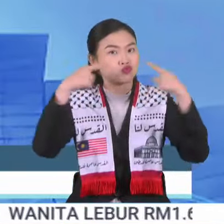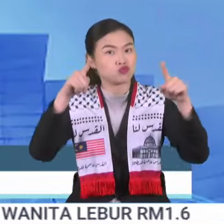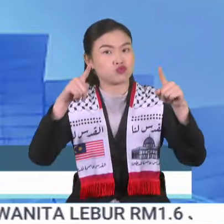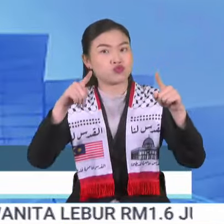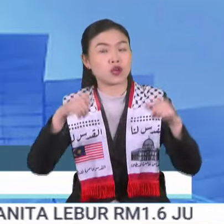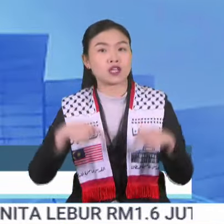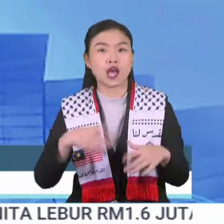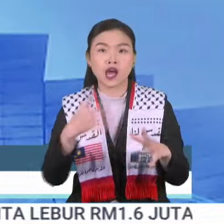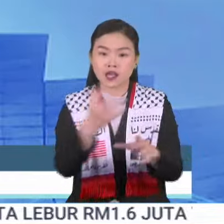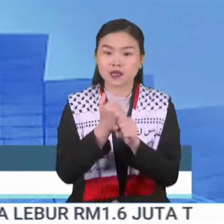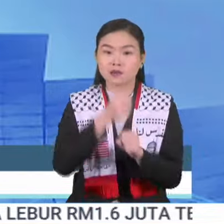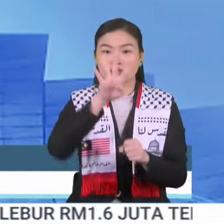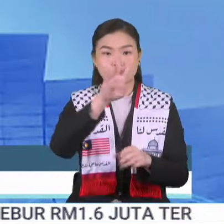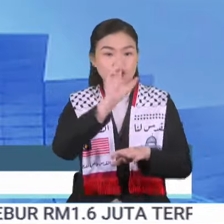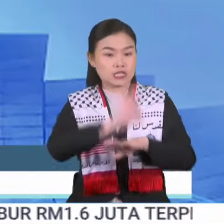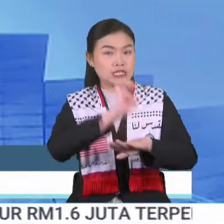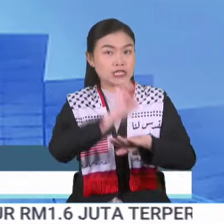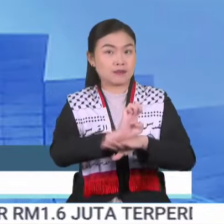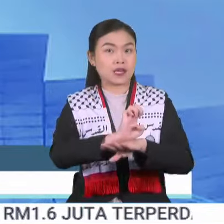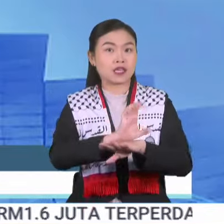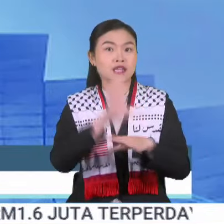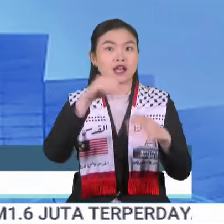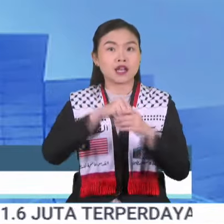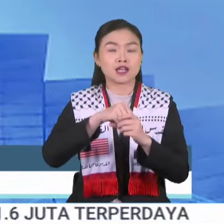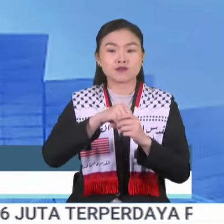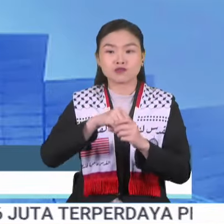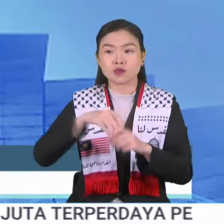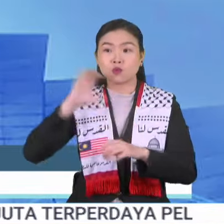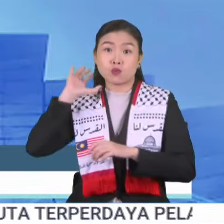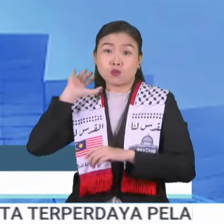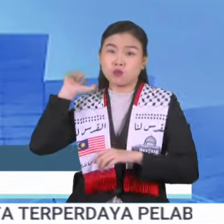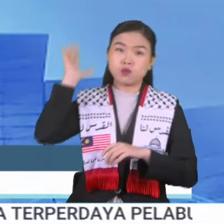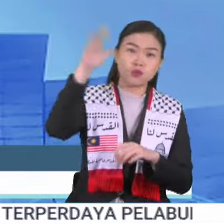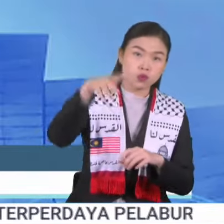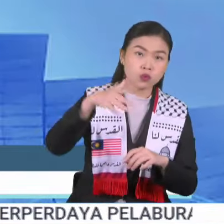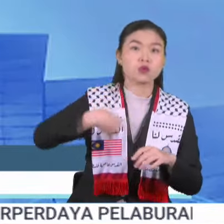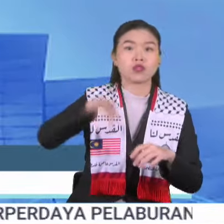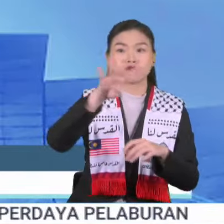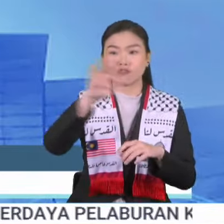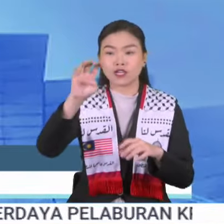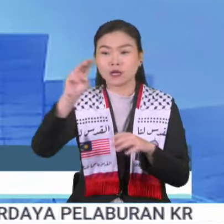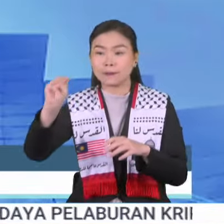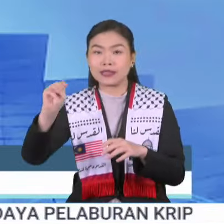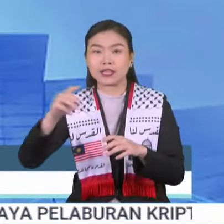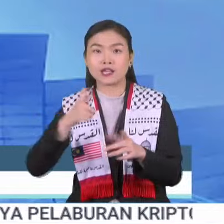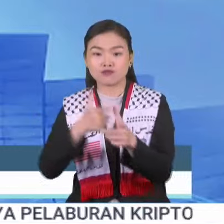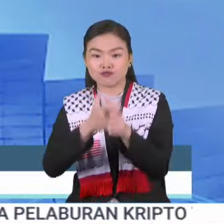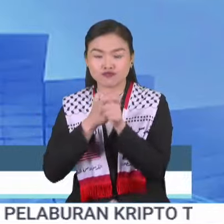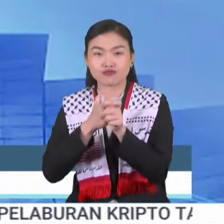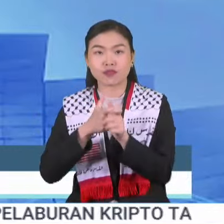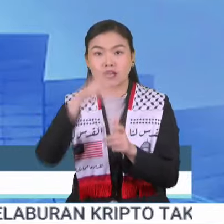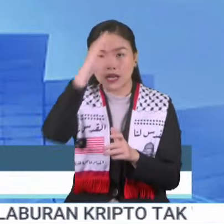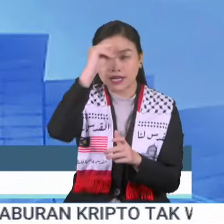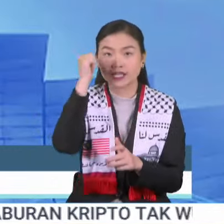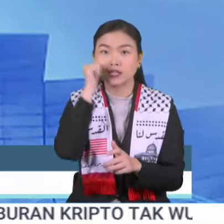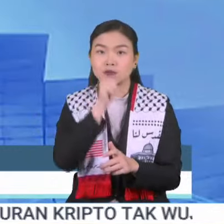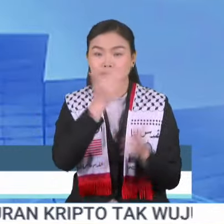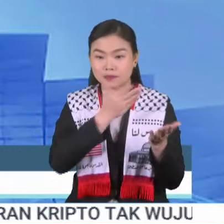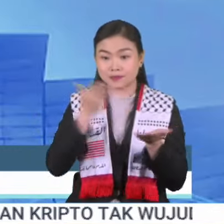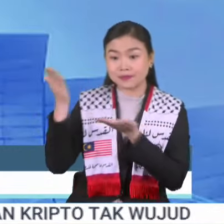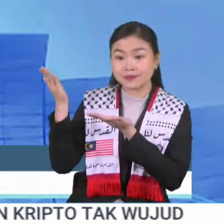4 lagi emas menerusi acara lontar peluru serta 400 meter lelaki dan wanita. Wartawan Tina Rama ada